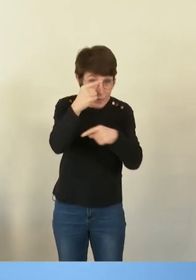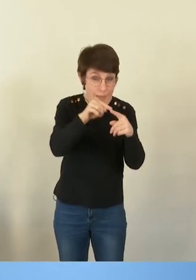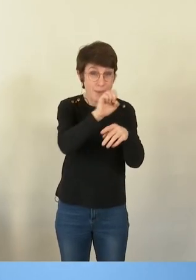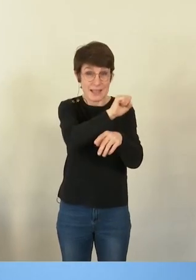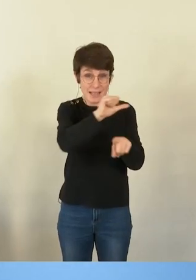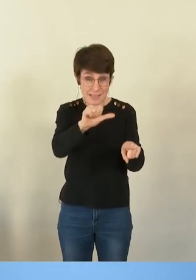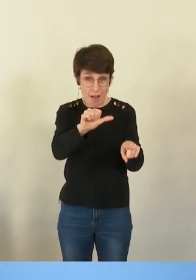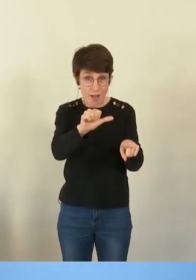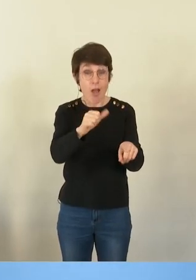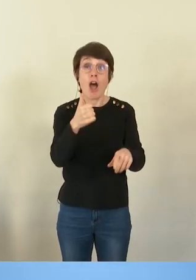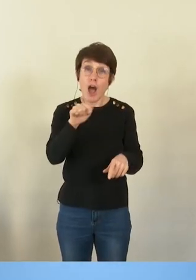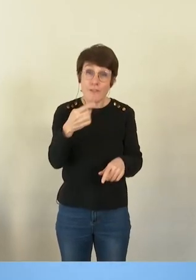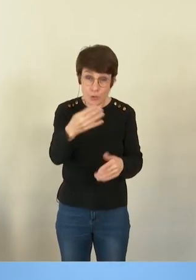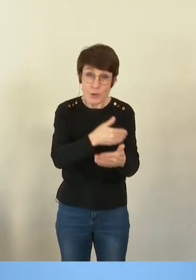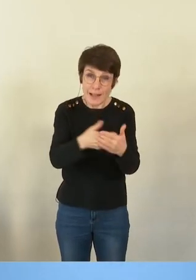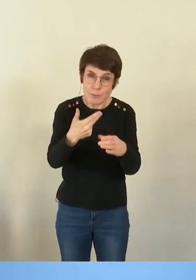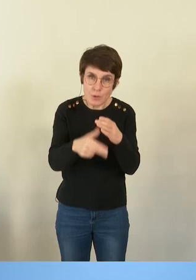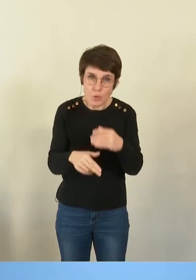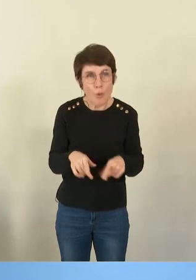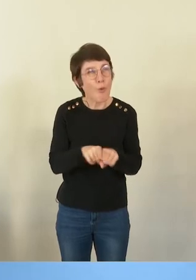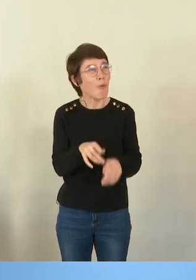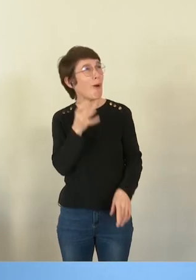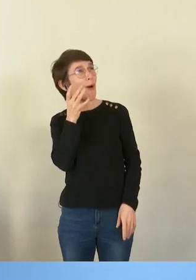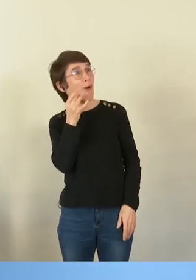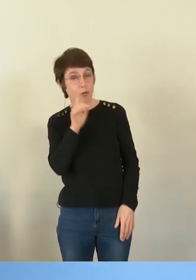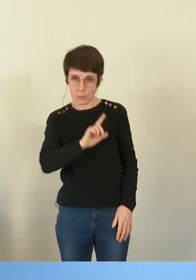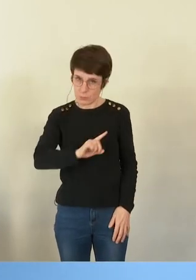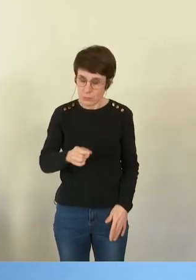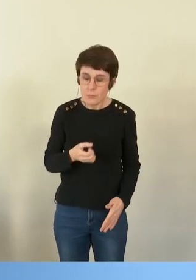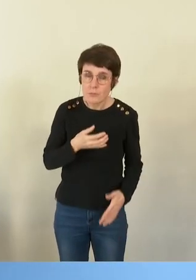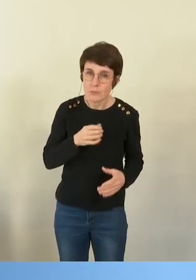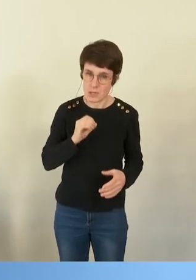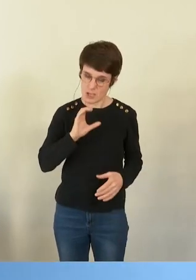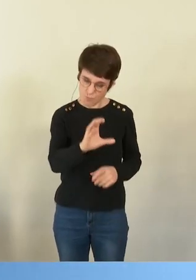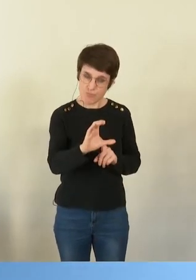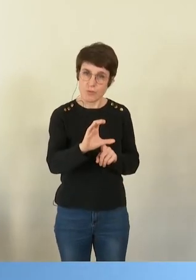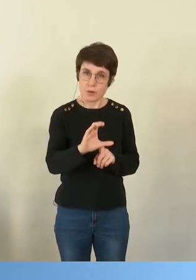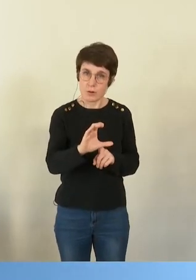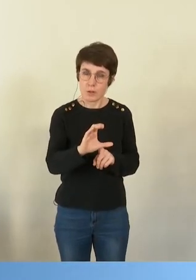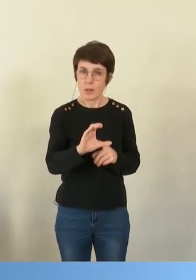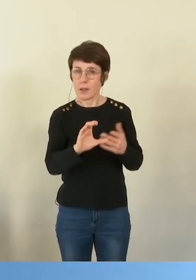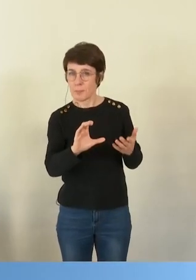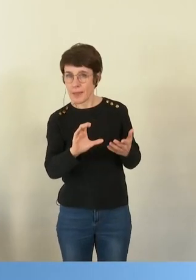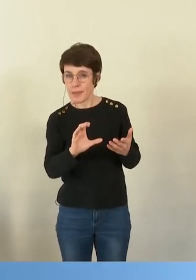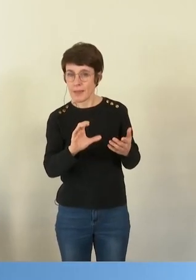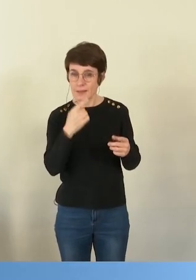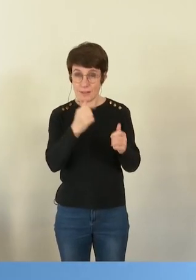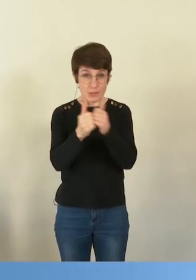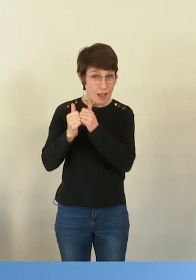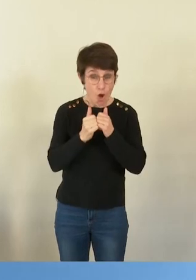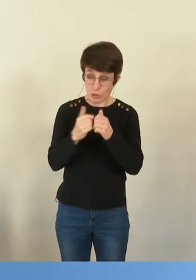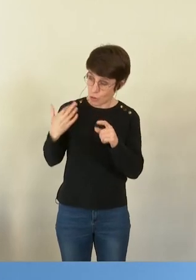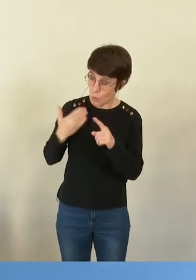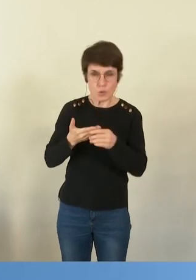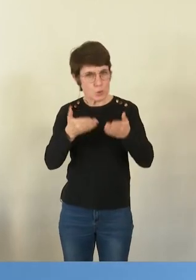1,4 million d'euros ce n'est pas rien or nous devons reconnaître qu'un grand nombre d'initiatives que nous avons prises ensemble qui